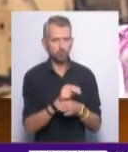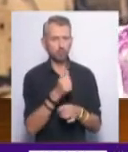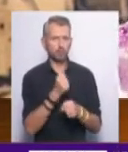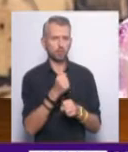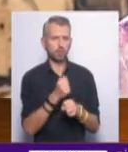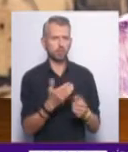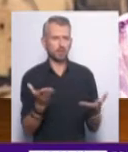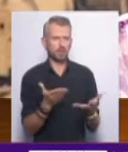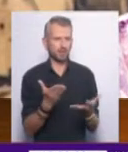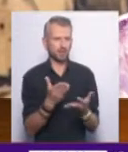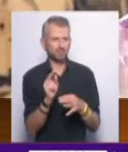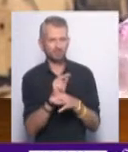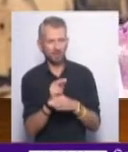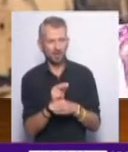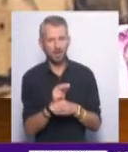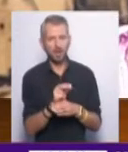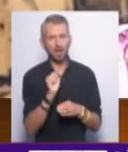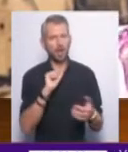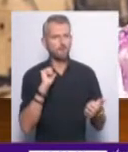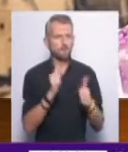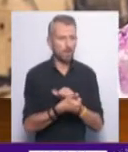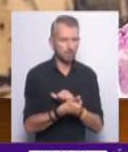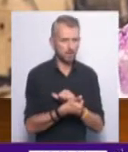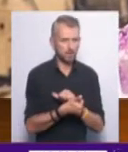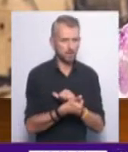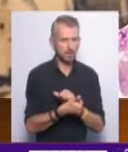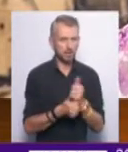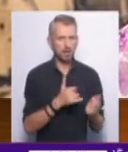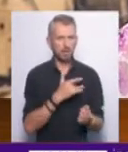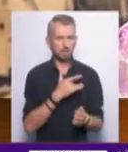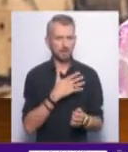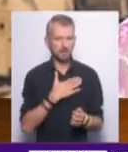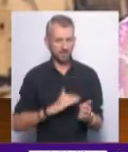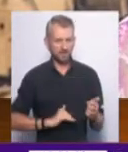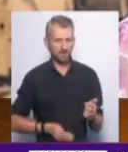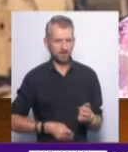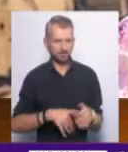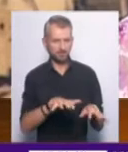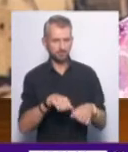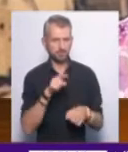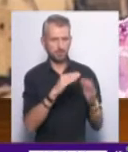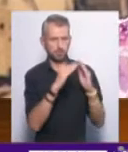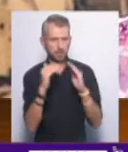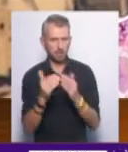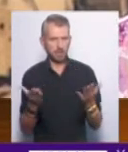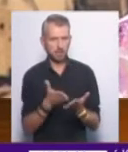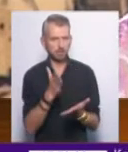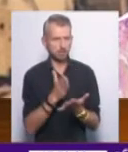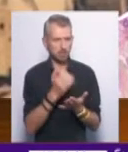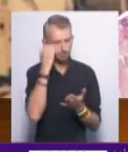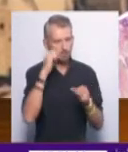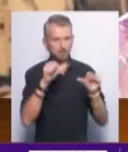зроблять якісь роботи, а в обмін приватні фірми перейдуть ці будинки, які є реально